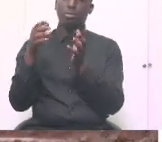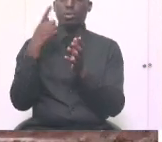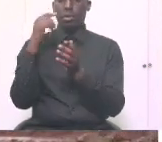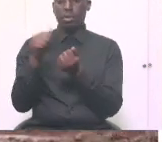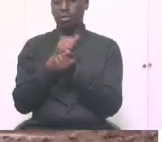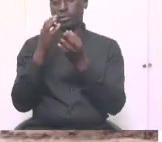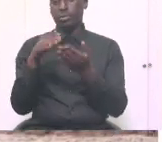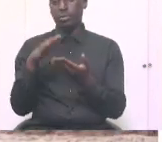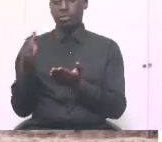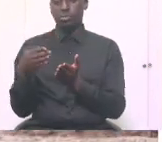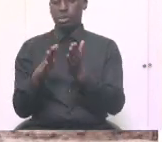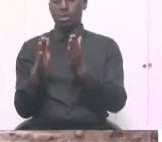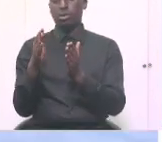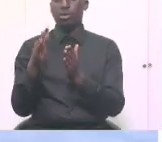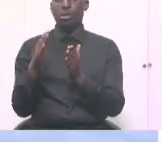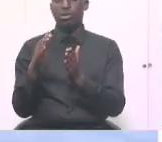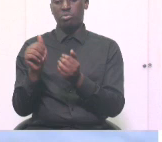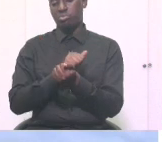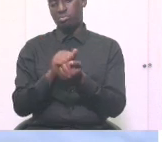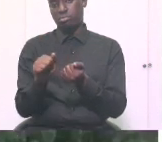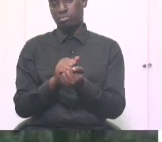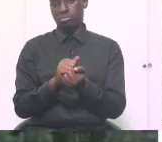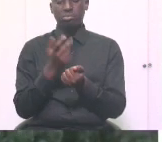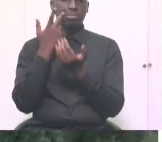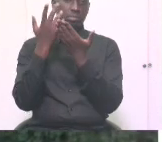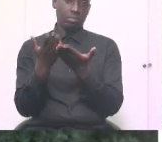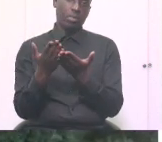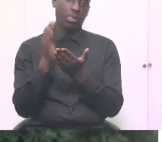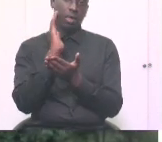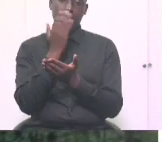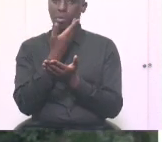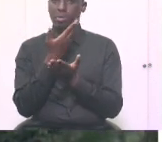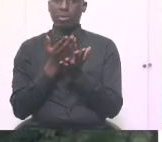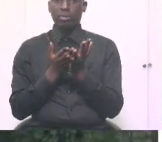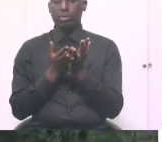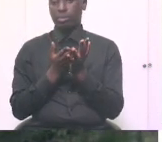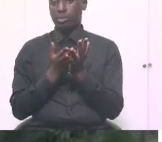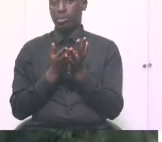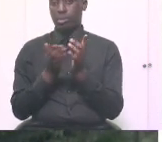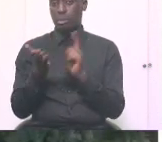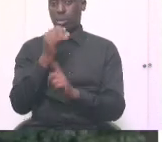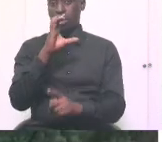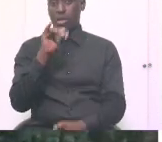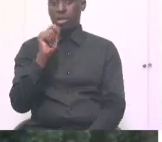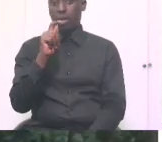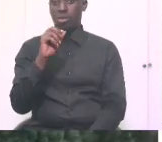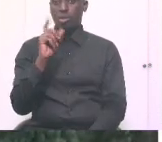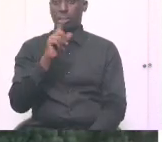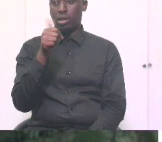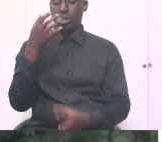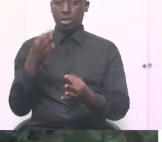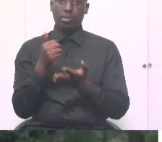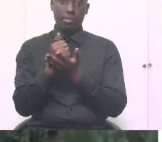byinshi muhandu kangirwa gatengagurika nuko amazi agacere kubona muri cyato hariye nta kindi